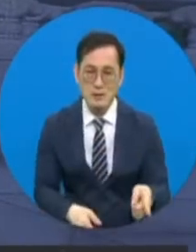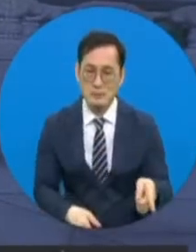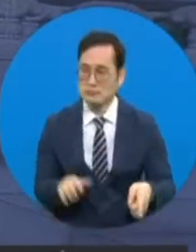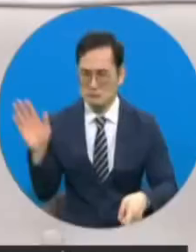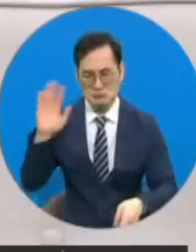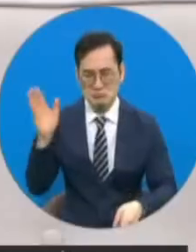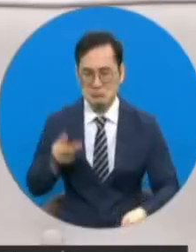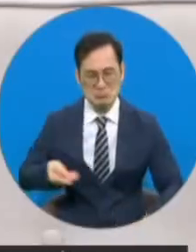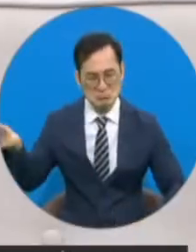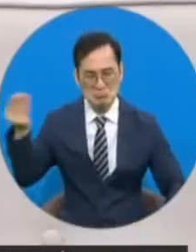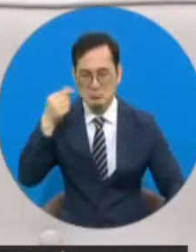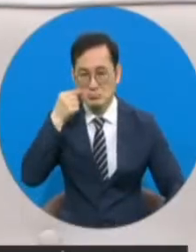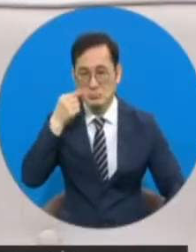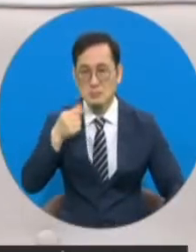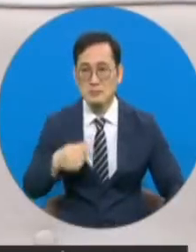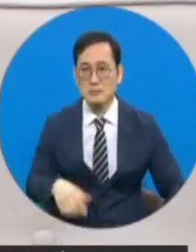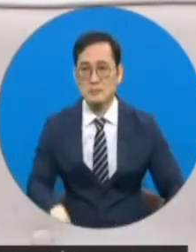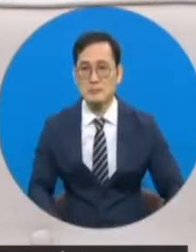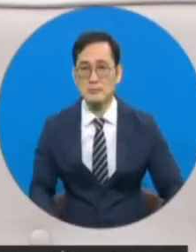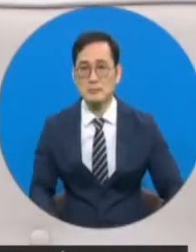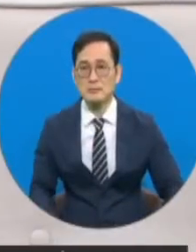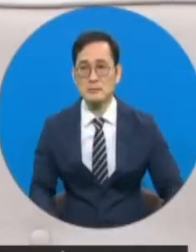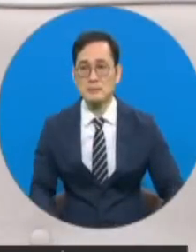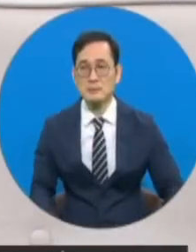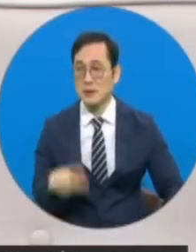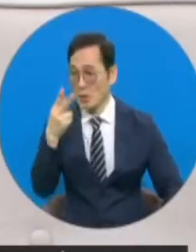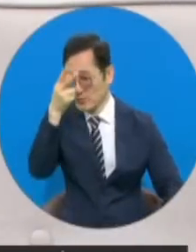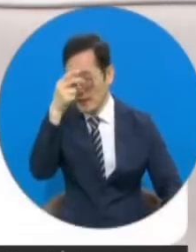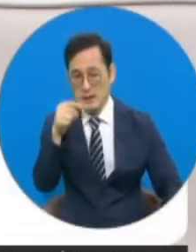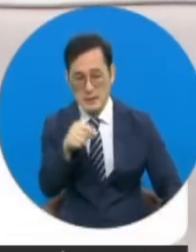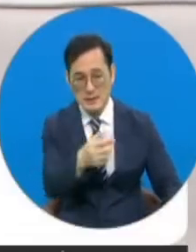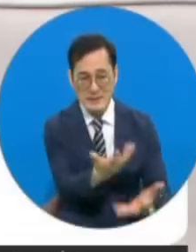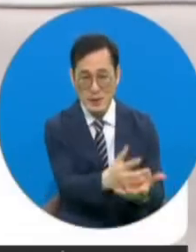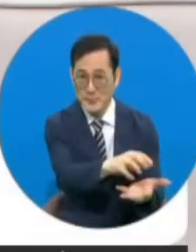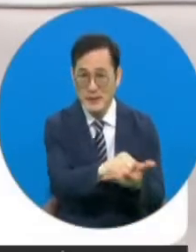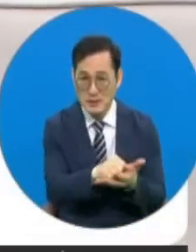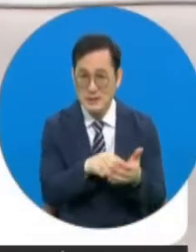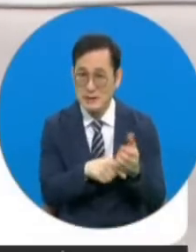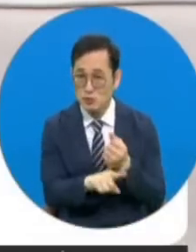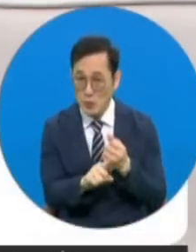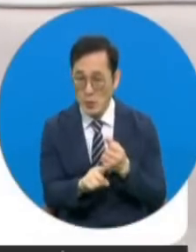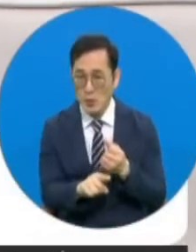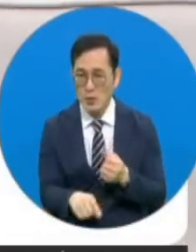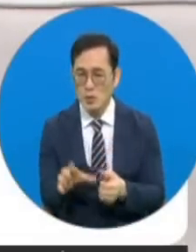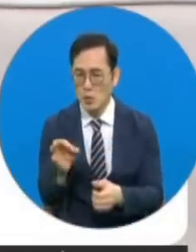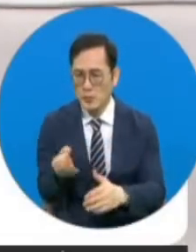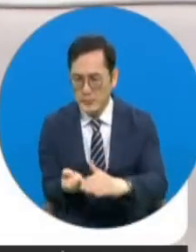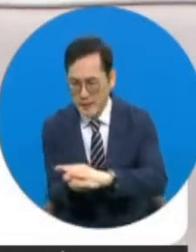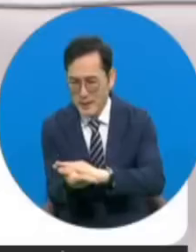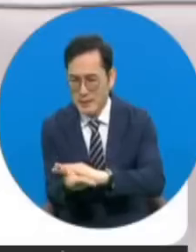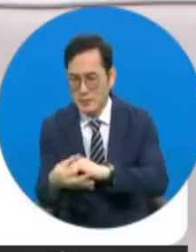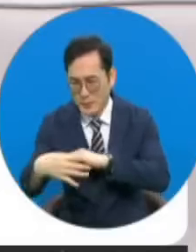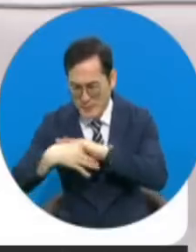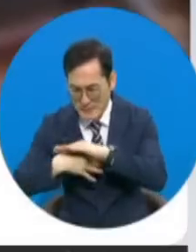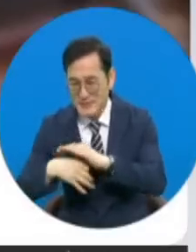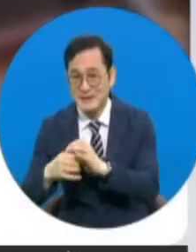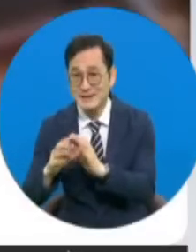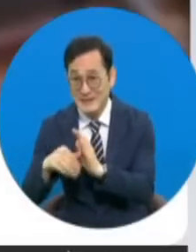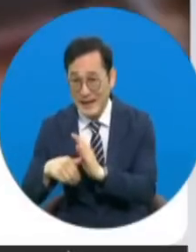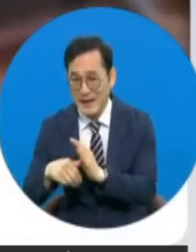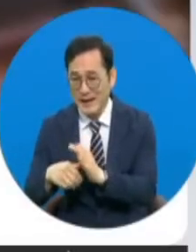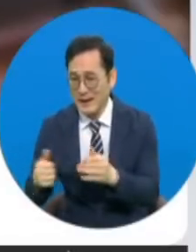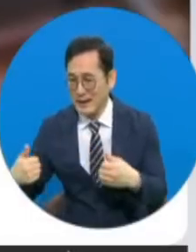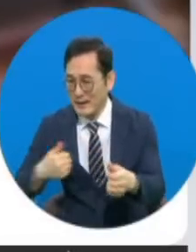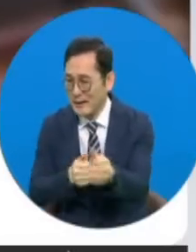저 출입기를 검찰에서 확보하려는 이유가 돈을 받은 의원 또는 돈을 건네주는 의원들의 어떠한